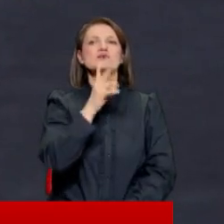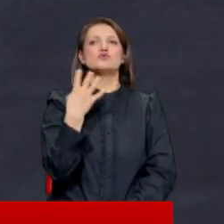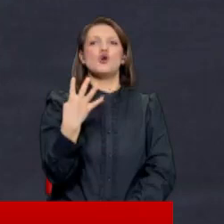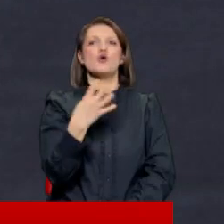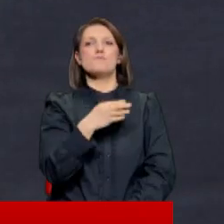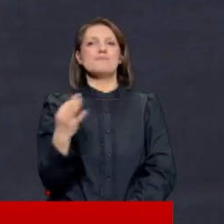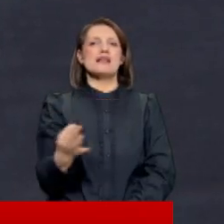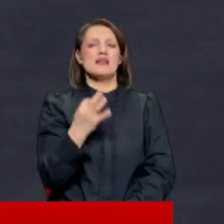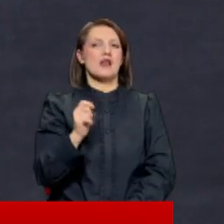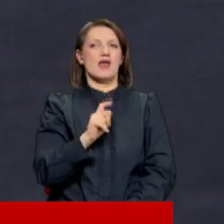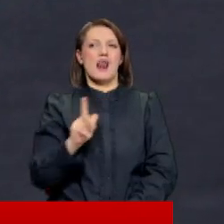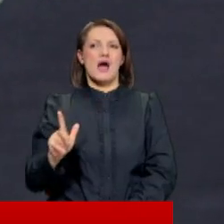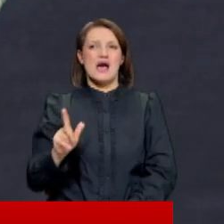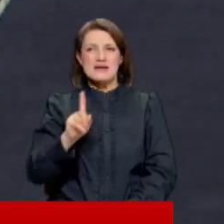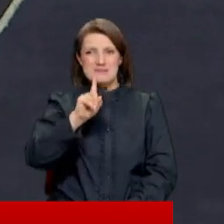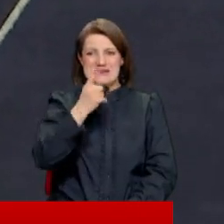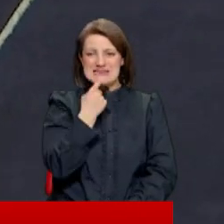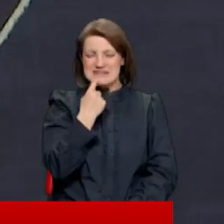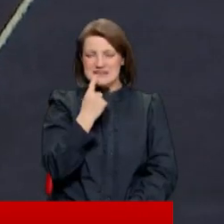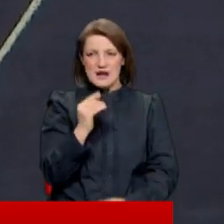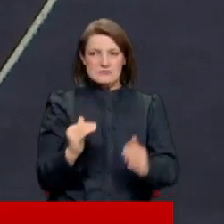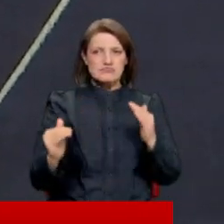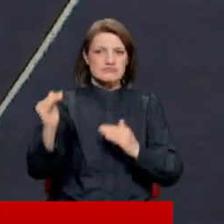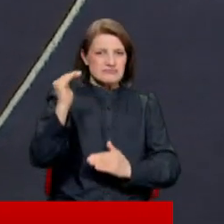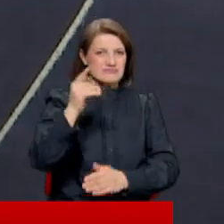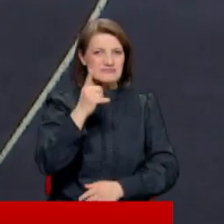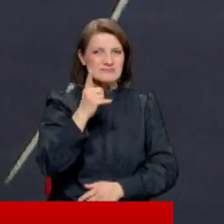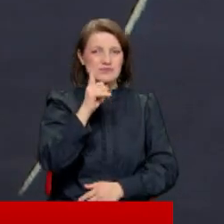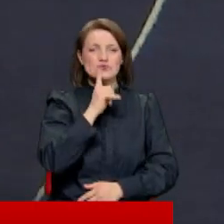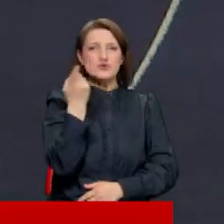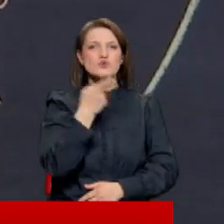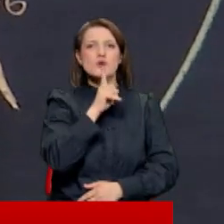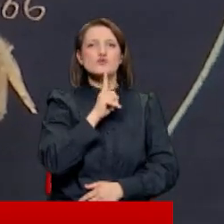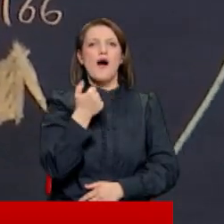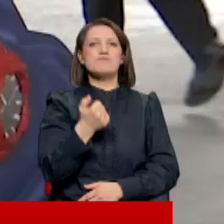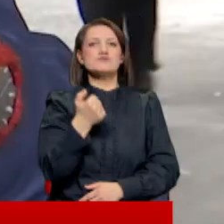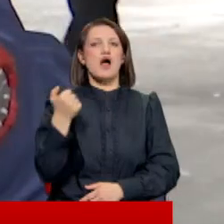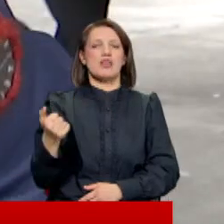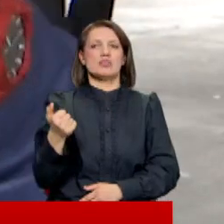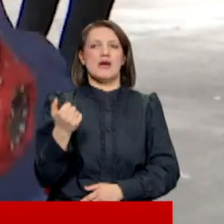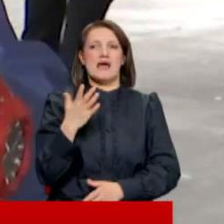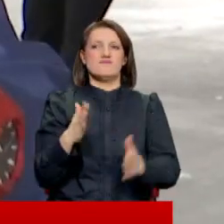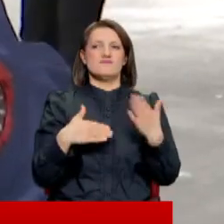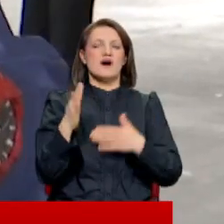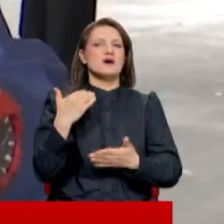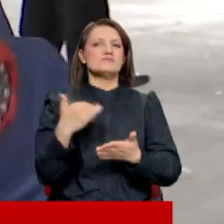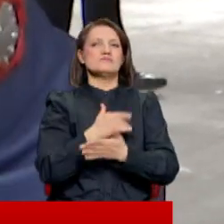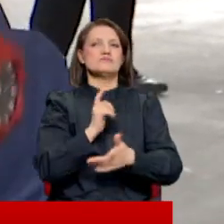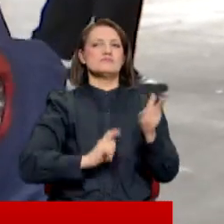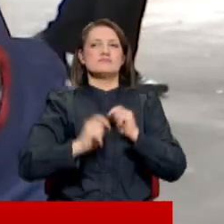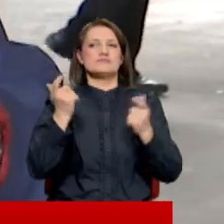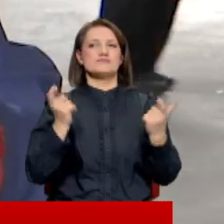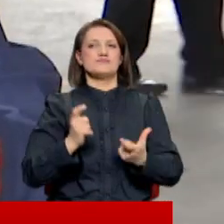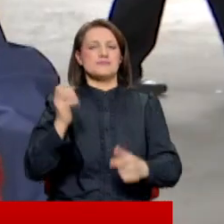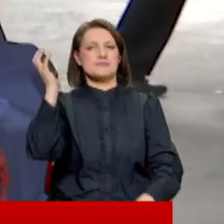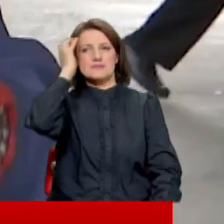milyar TL'ye çıkıyor bak Sadece bir yıldaki artış kredi kartı borcundaki % 1166 en fazla kredi kartının kullanıldığı